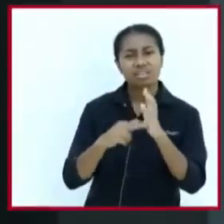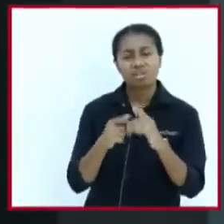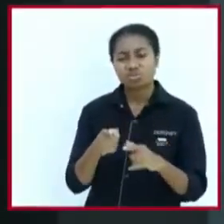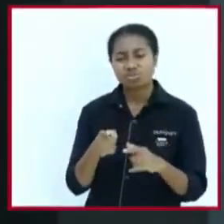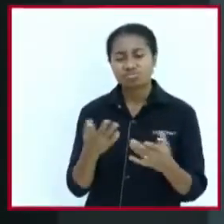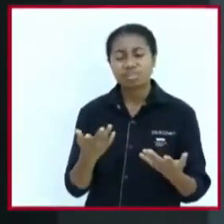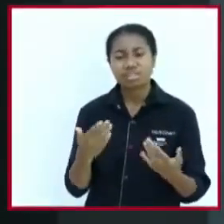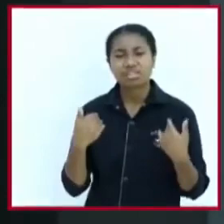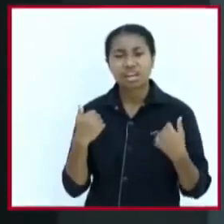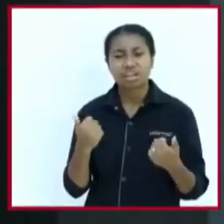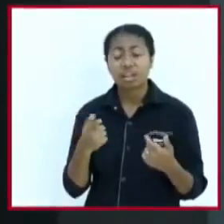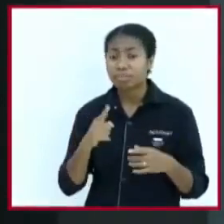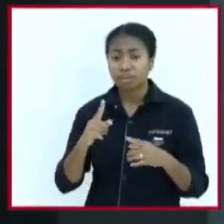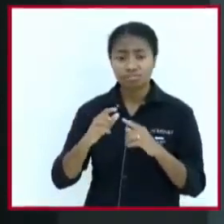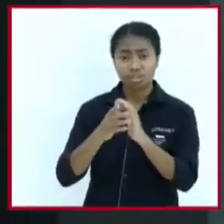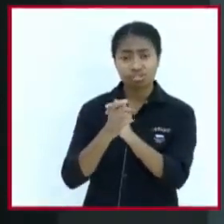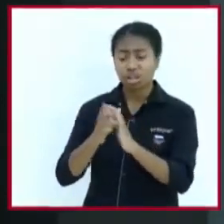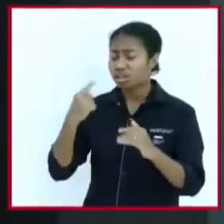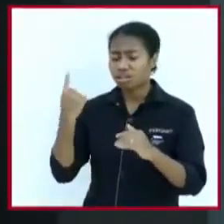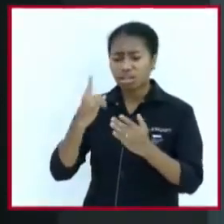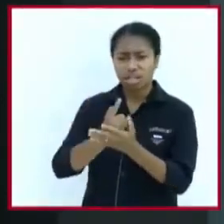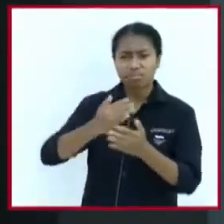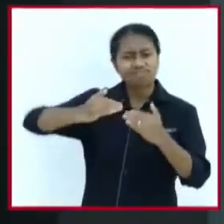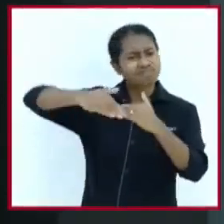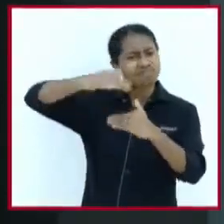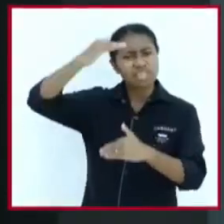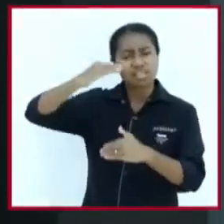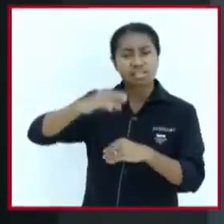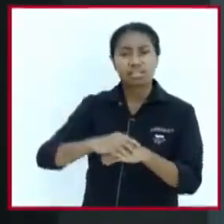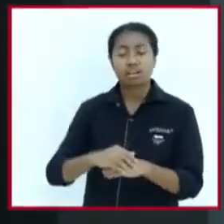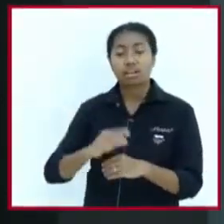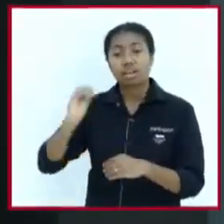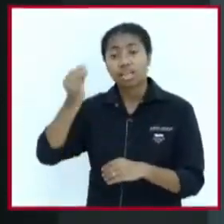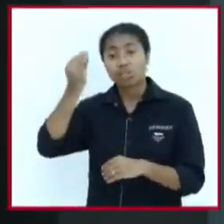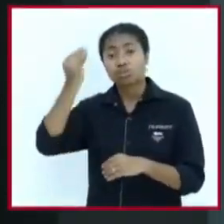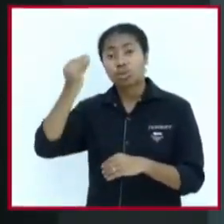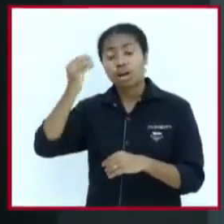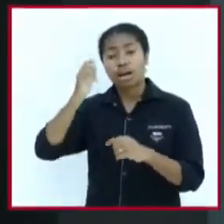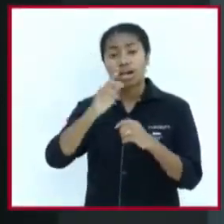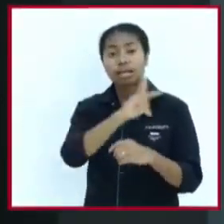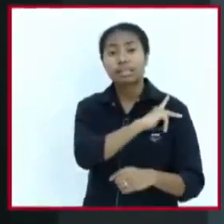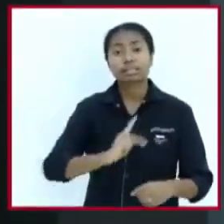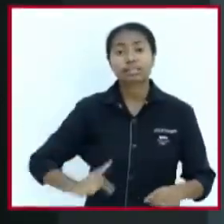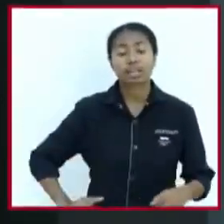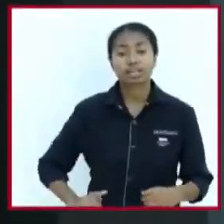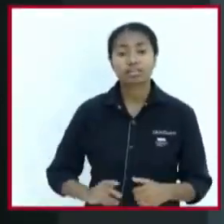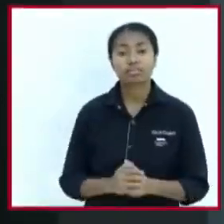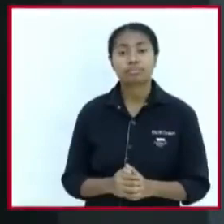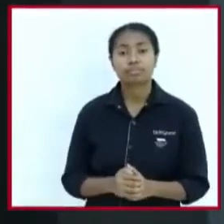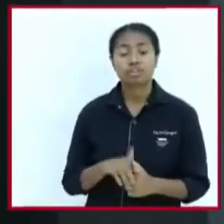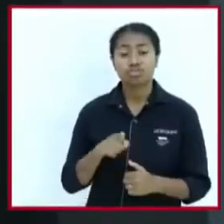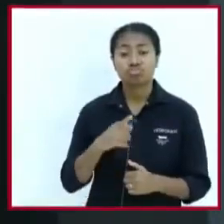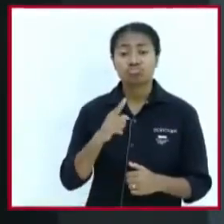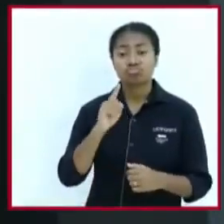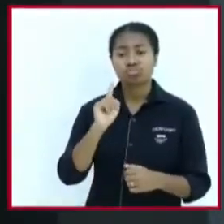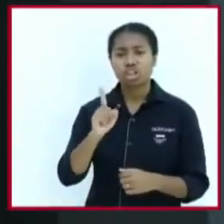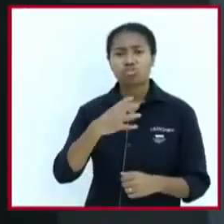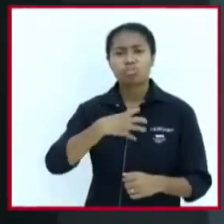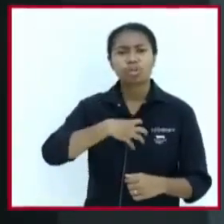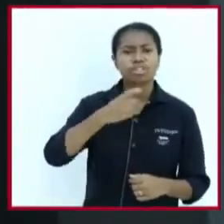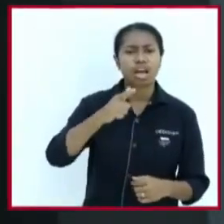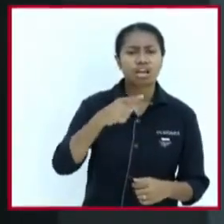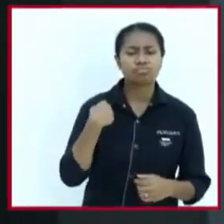bahwa kekristenan dengan Kristus sebagai pusatnya itu adalah suatu sistem kepercayaan yang melampaui